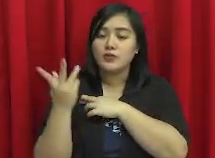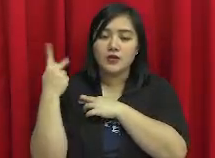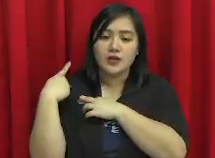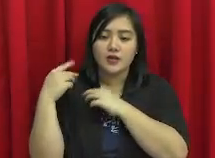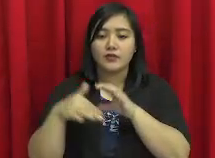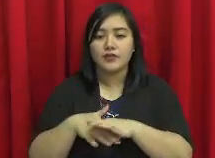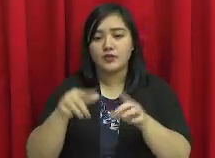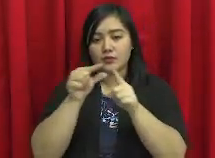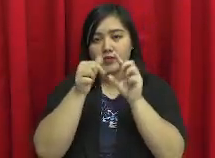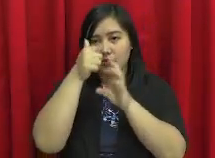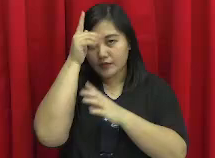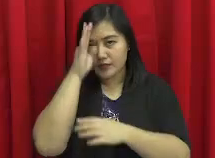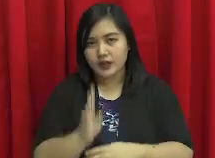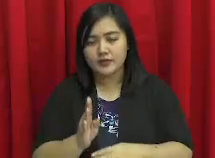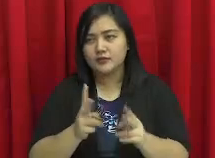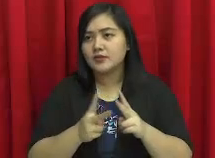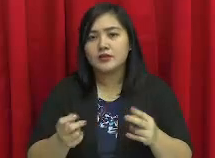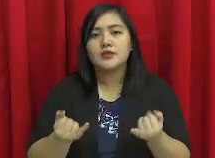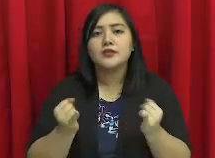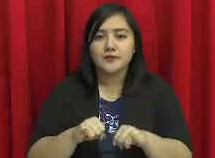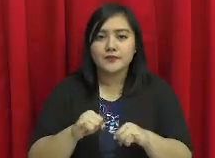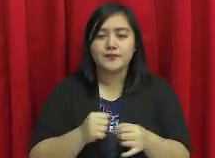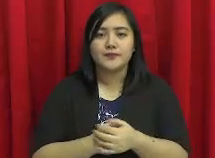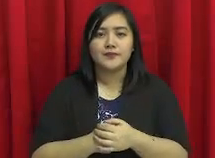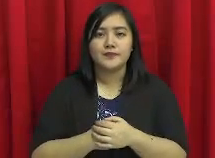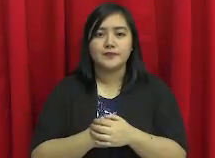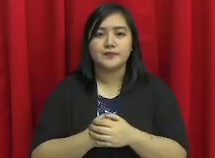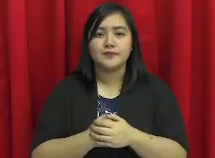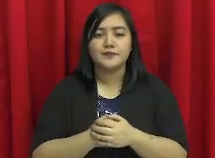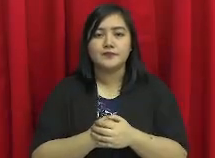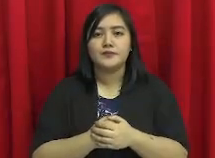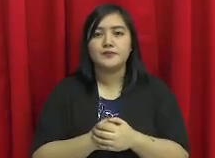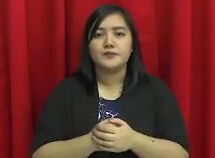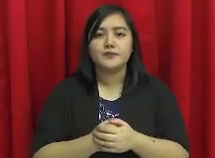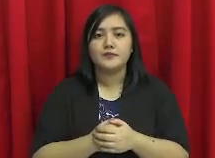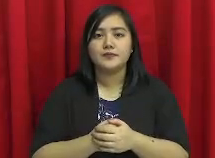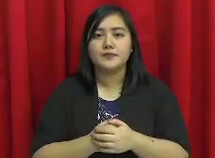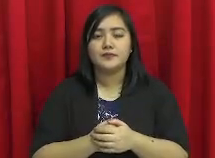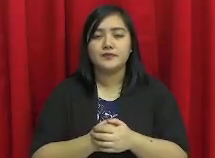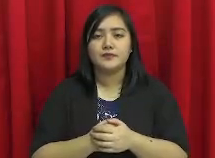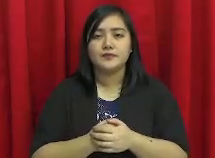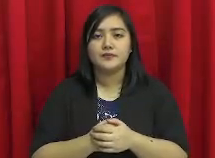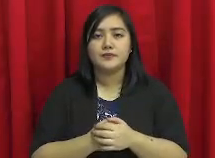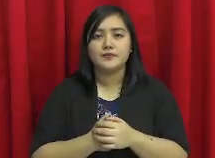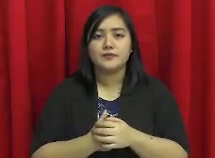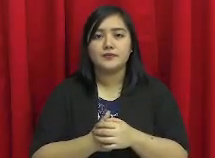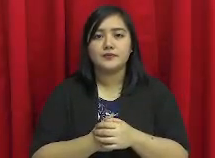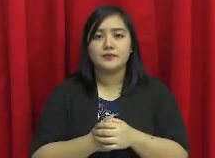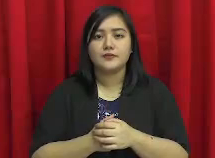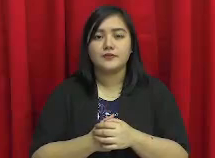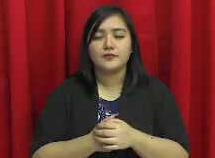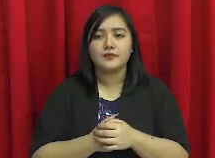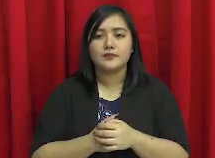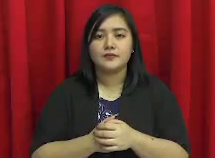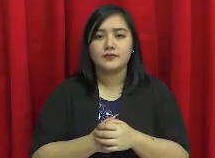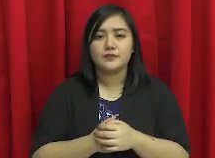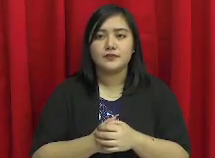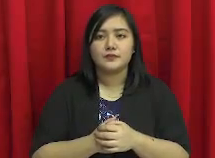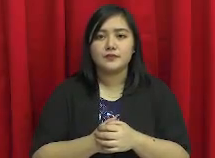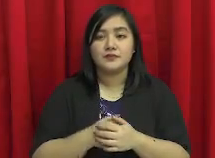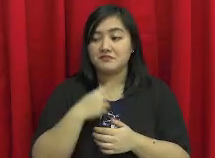salita ng Diyos. Napaka-importante po niyan. And sabi ko nga po sa inyo, kung titingnan po natin yung mga sunod-sunod po dito, yung